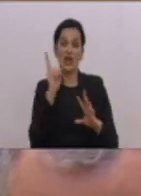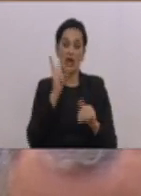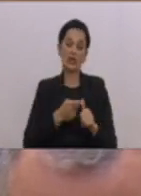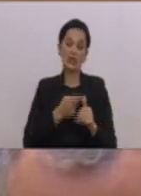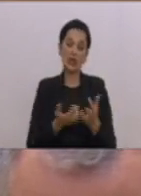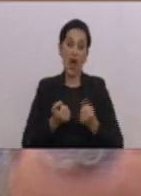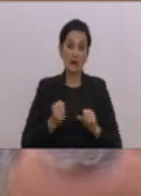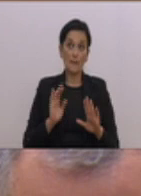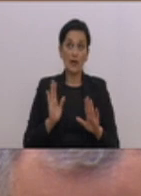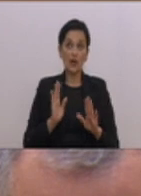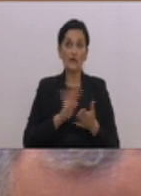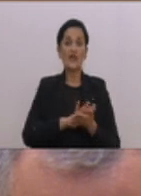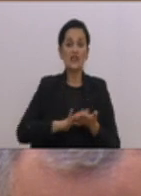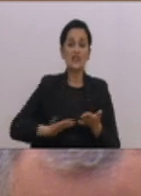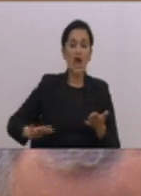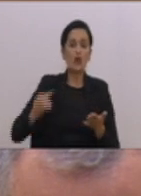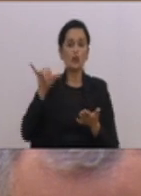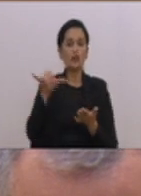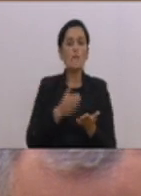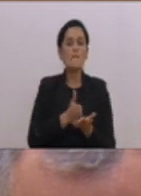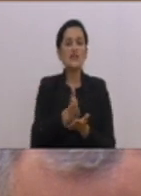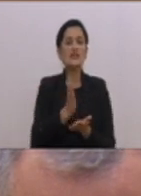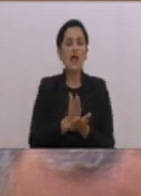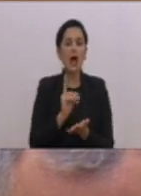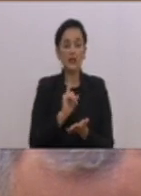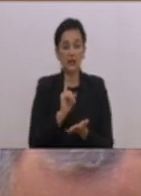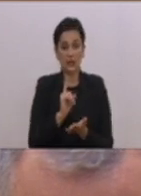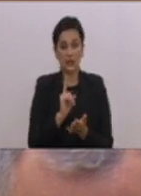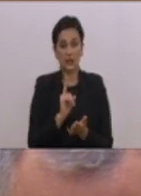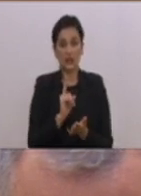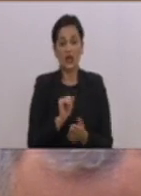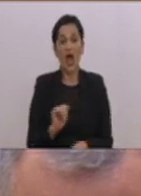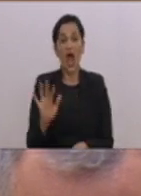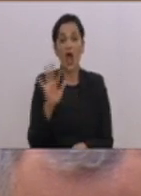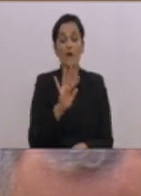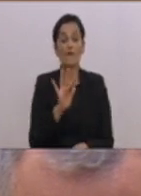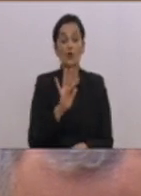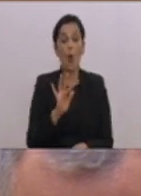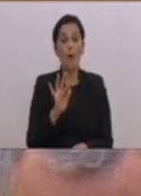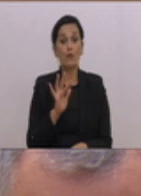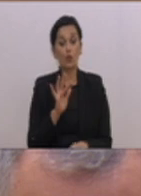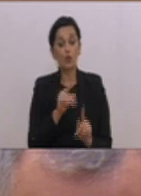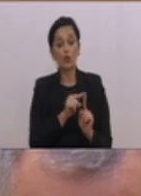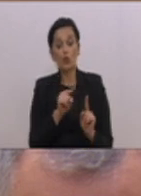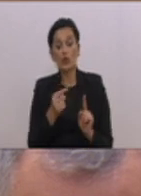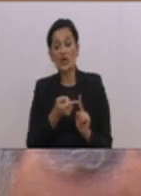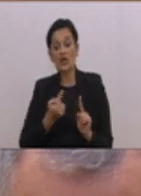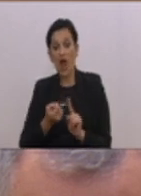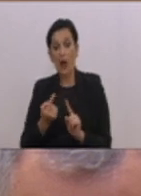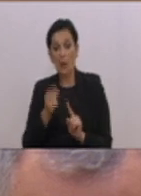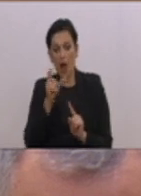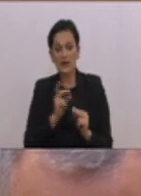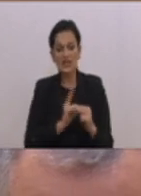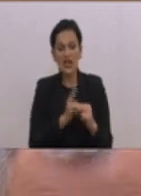არ მიღება. Და გზელვადიანი მიზანი გაქვთ კიდე, რომ ის ამ ევროპული მომხრეების რიგებს გამოაკეთეს ადამიანები,